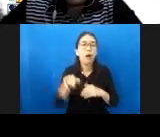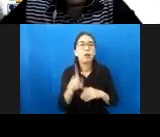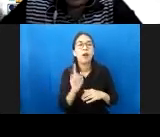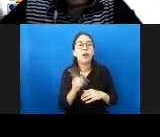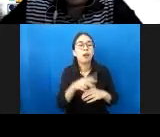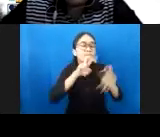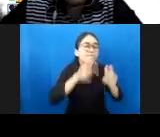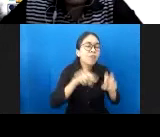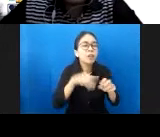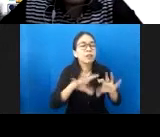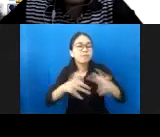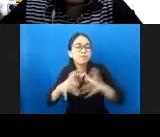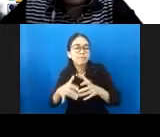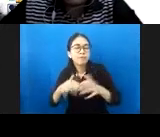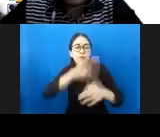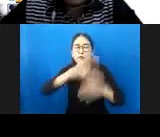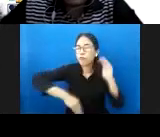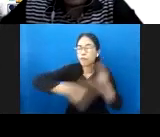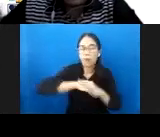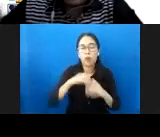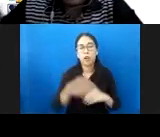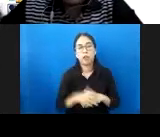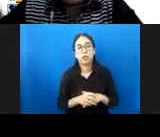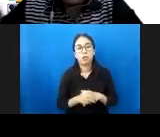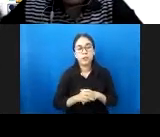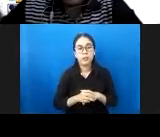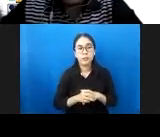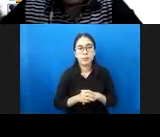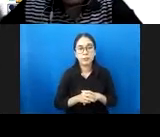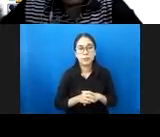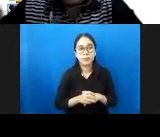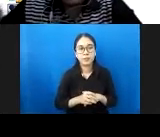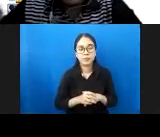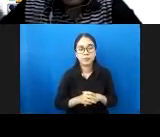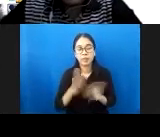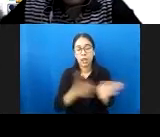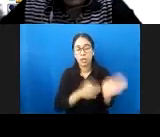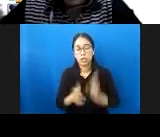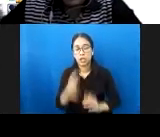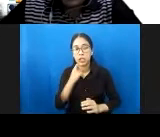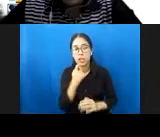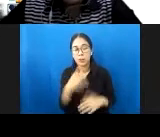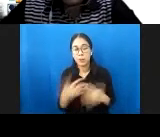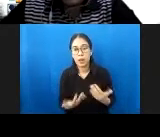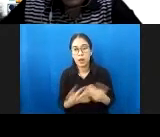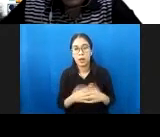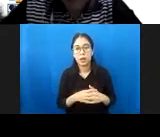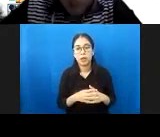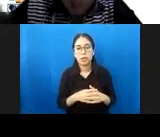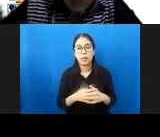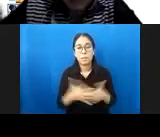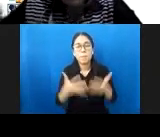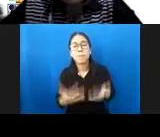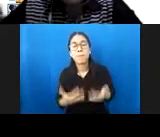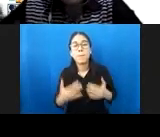secara keseluruhan. Ya, kemudian juga tentang berat badan rendah dan masalah pemberian ASI